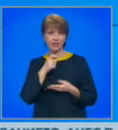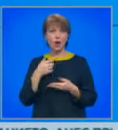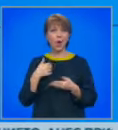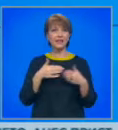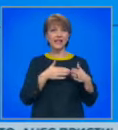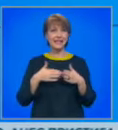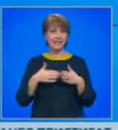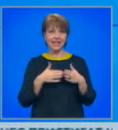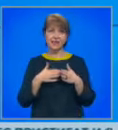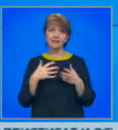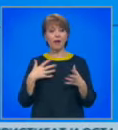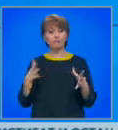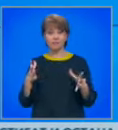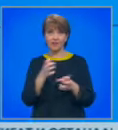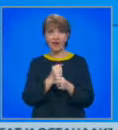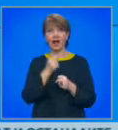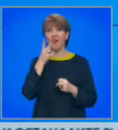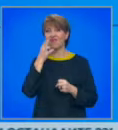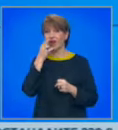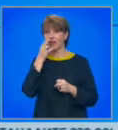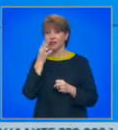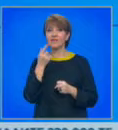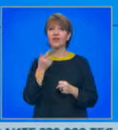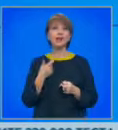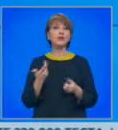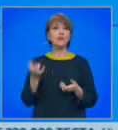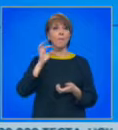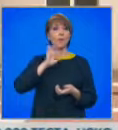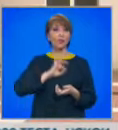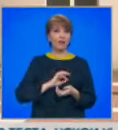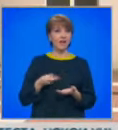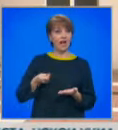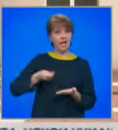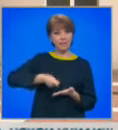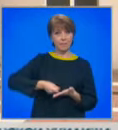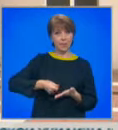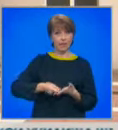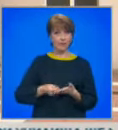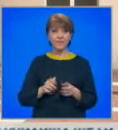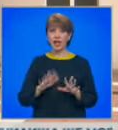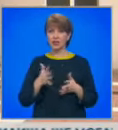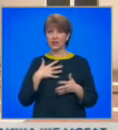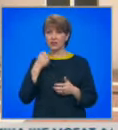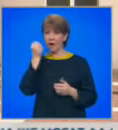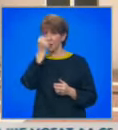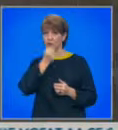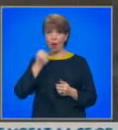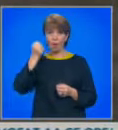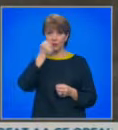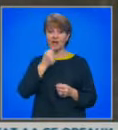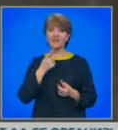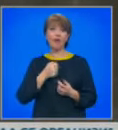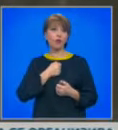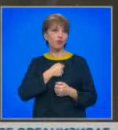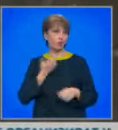за фалшиви документи за вакцинация, получавани срещу заплащане у нас. Дори и да има злоупотреба, тя би била много